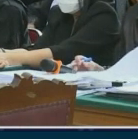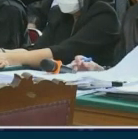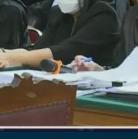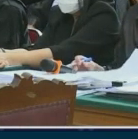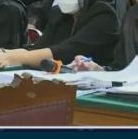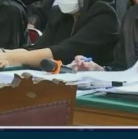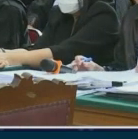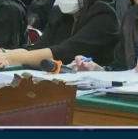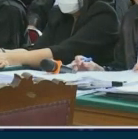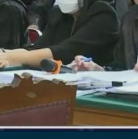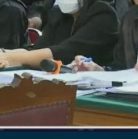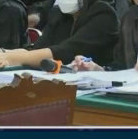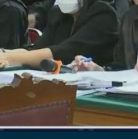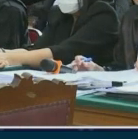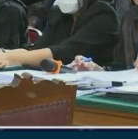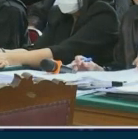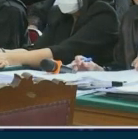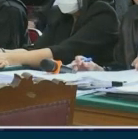Richard ini